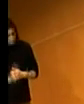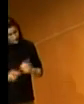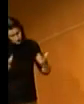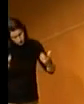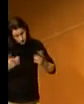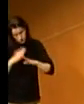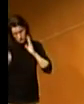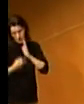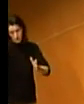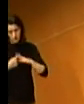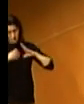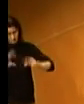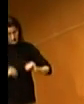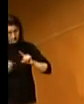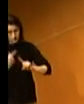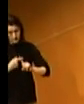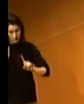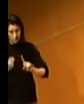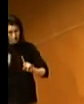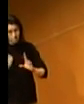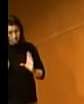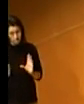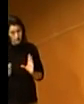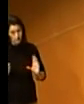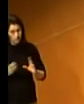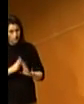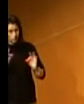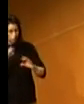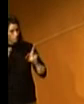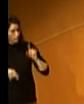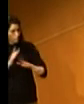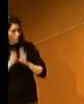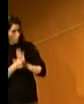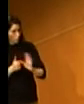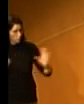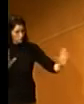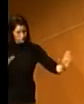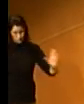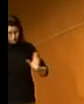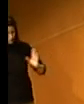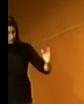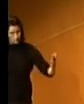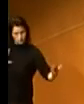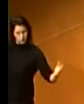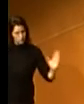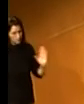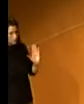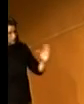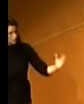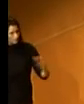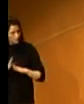voilà, un peu dans les interstices de ce qui se joue dans la classe. Et ensuite,